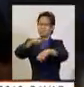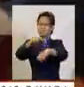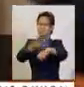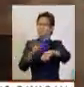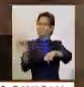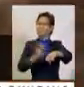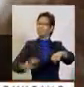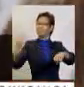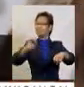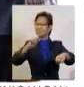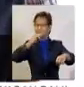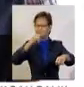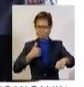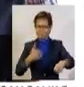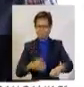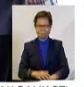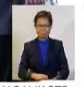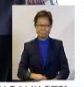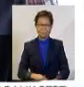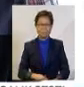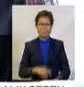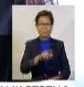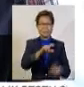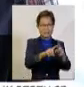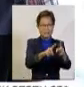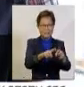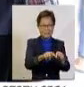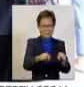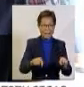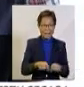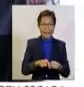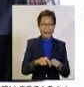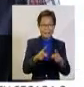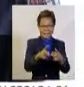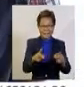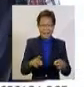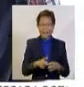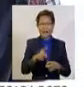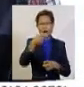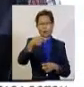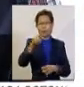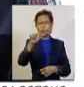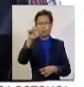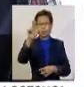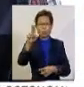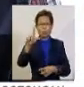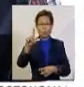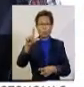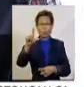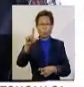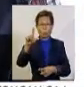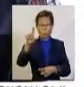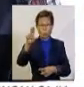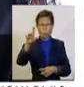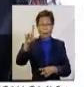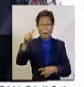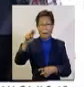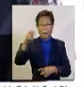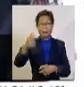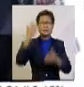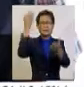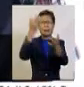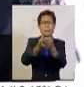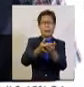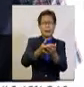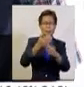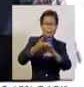pembiakan. Daerah Hulangat ya, setakat ini sampai ke minggu lepas ya, minggu epid